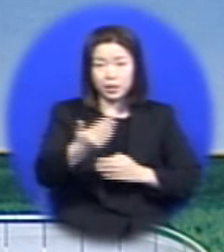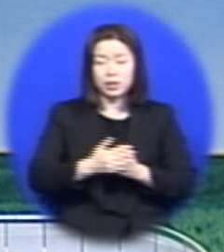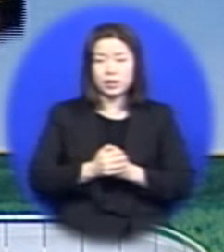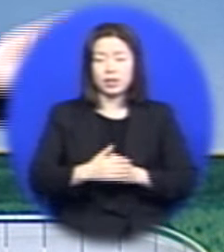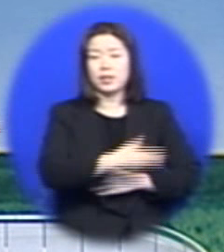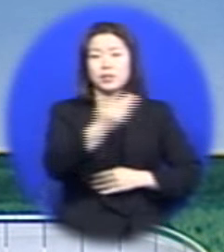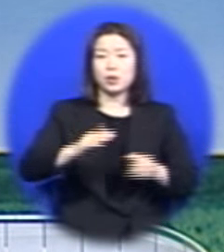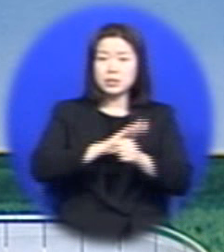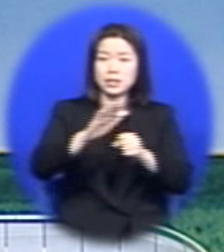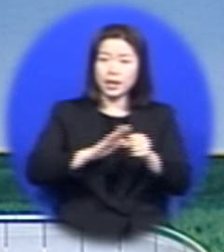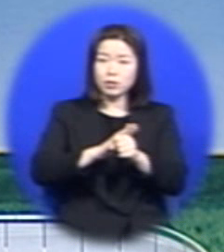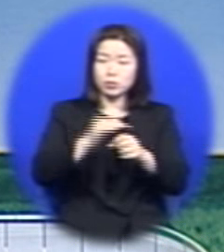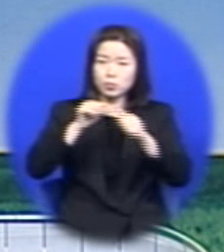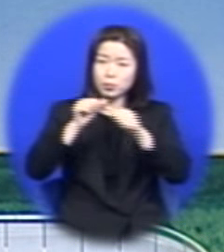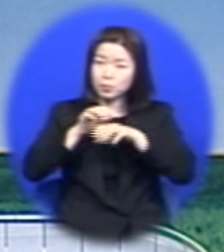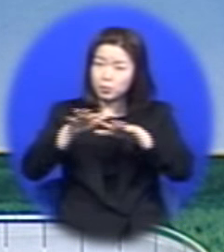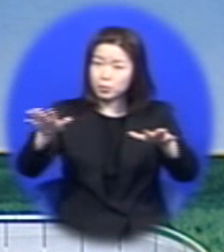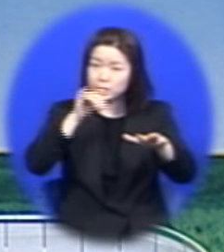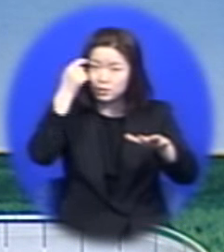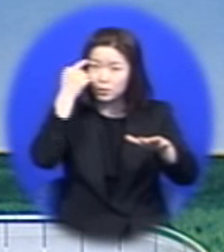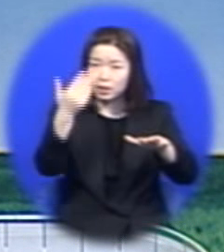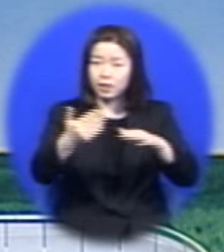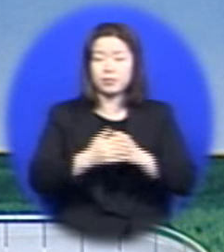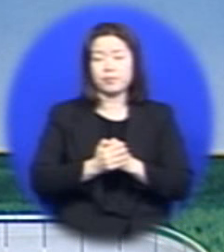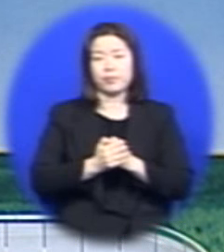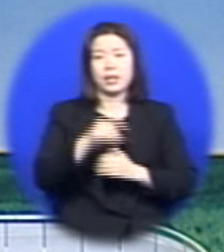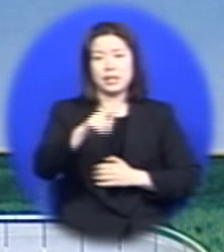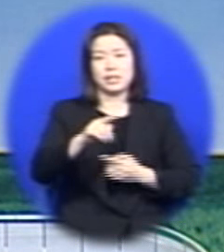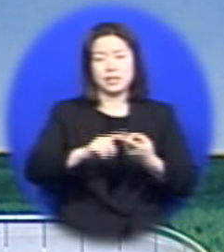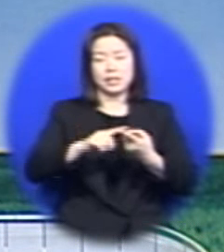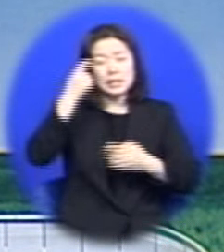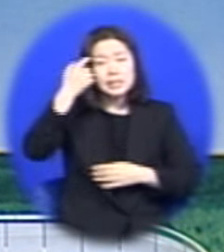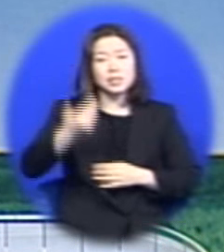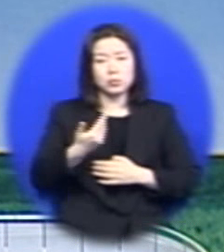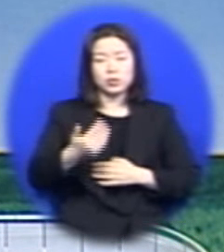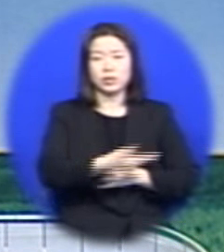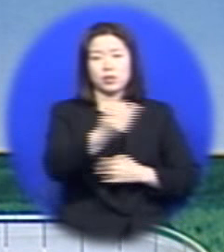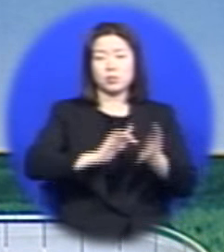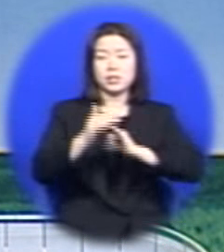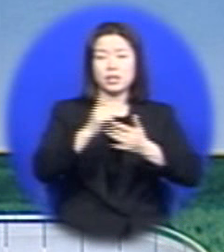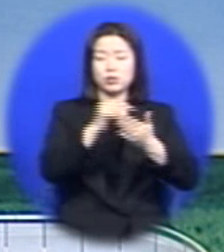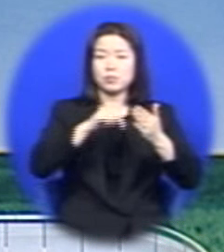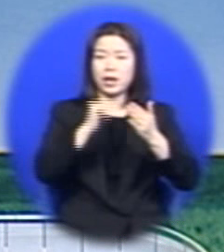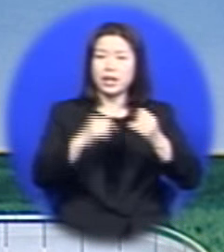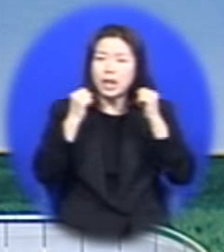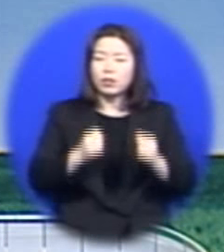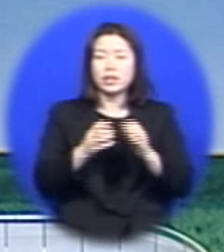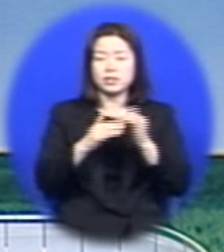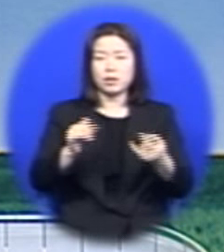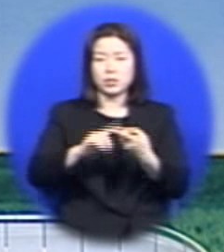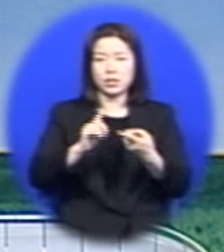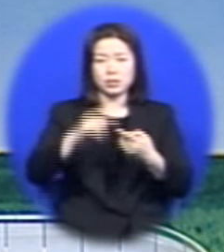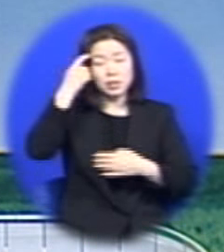여러분 사랑으로 소문나셨습니까? 이 질문은 여러분이 지금 예수님 안에 거하는 사람인지를 질문하는